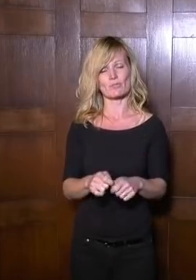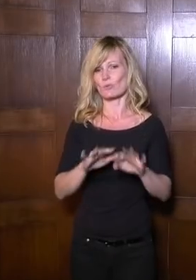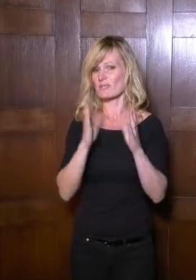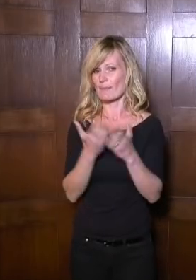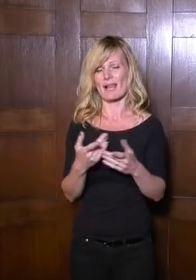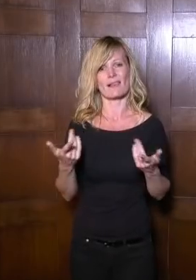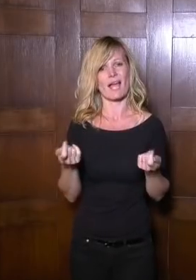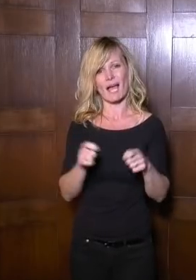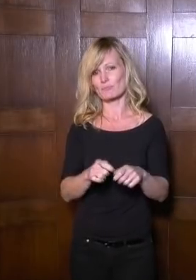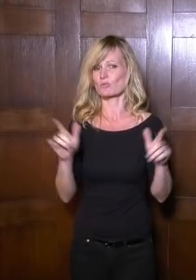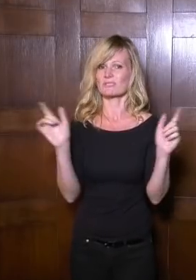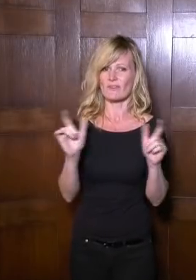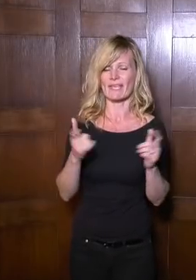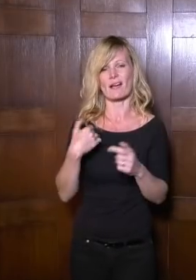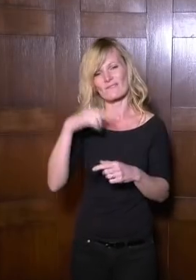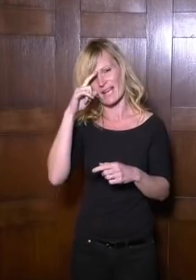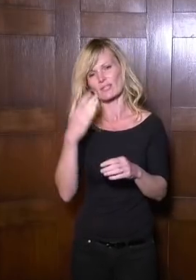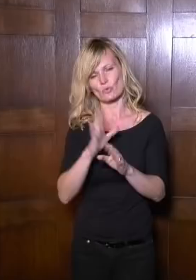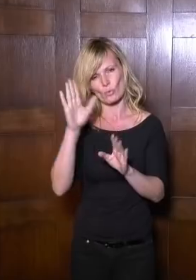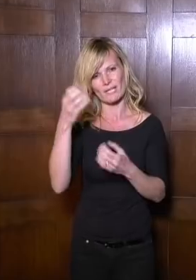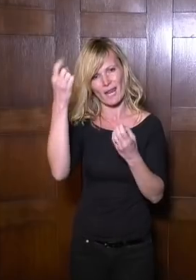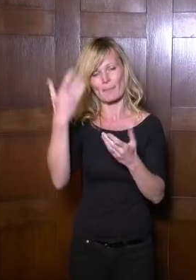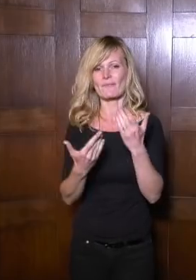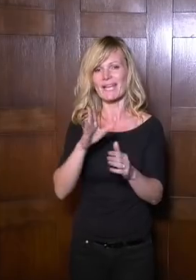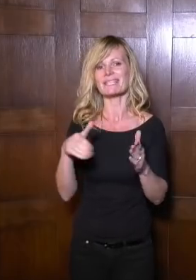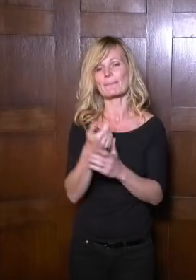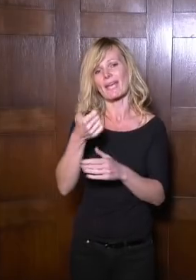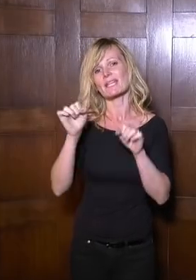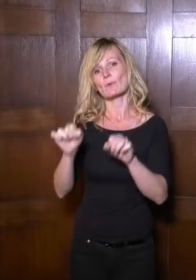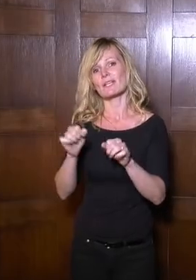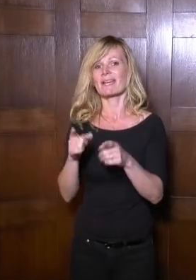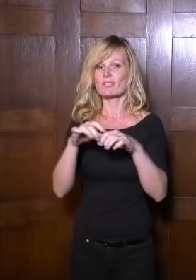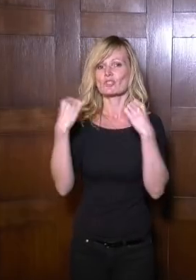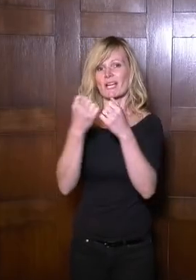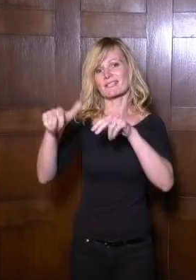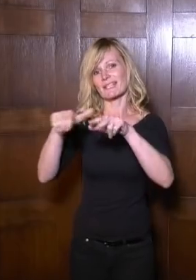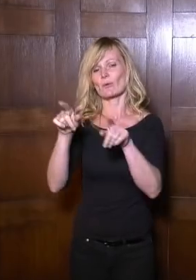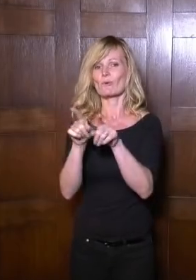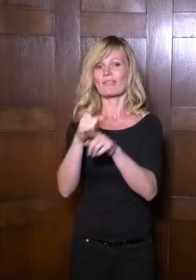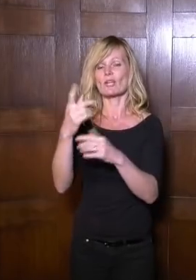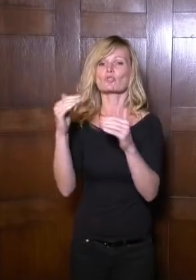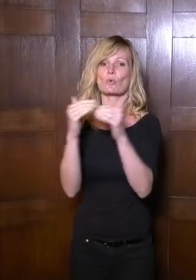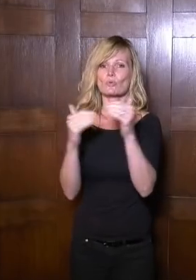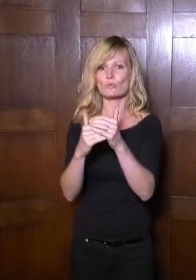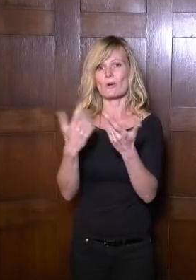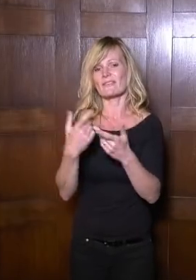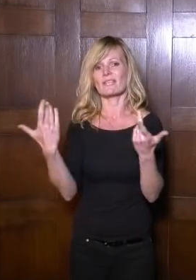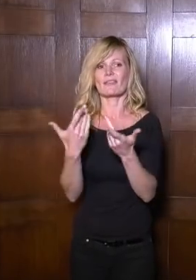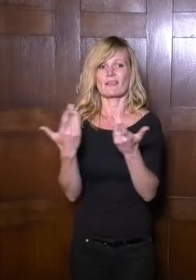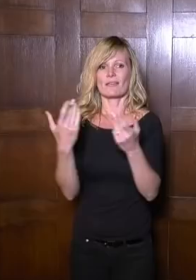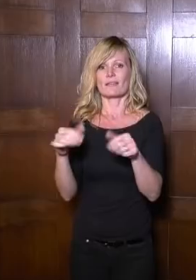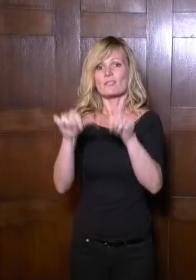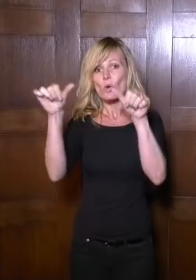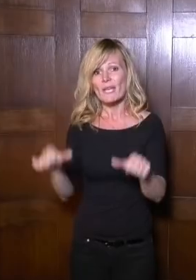völlig in Ordnung und völlig klar. Aber vielleicht gibt es eine Möglichkeit, wie vielleicht die Staatsregierung eine Art Struktur, wie Zeugnisausgaben zum